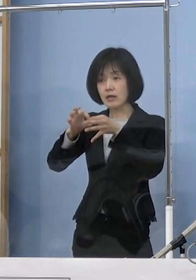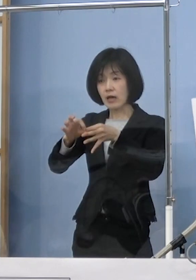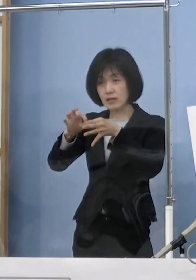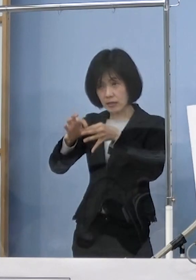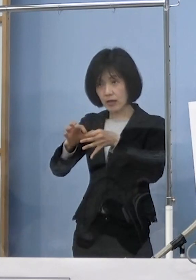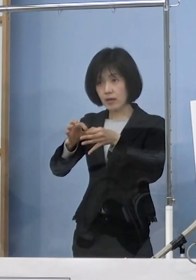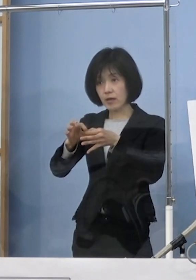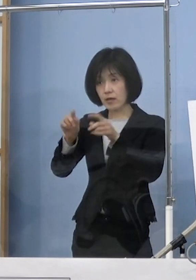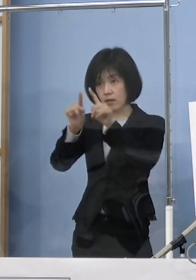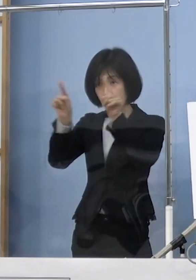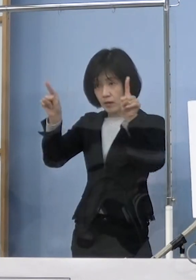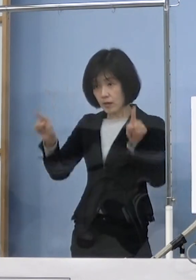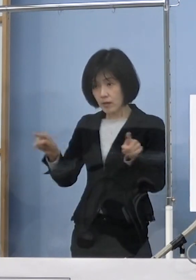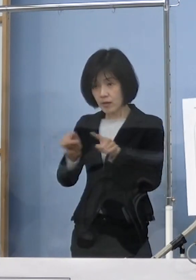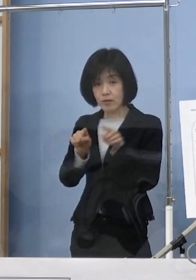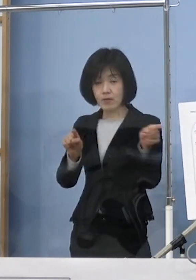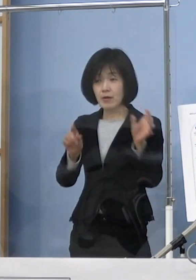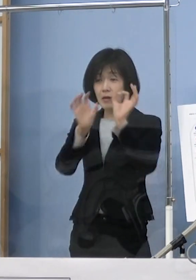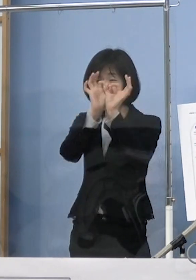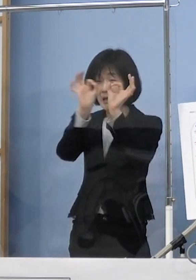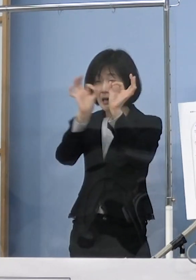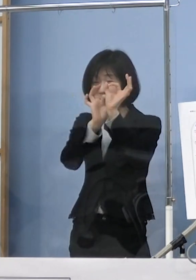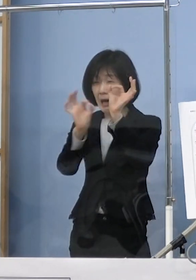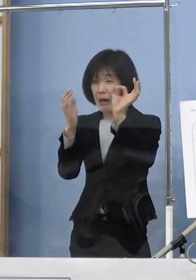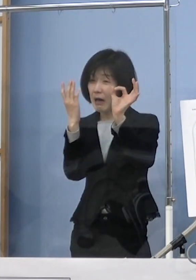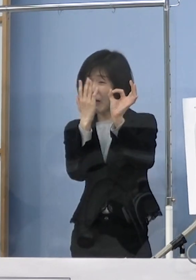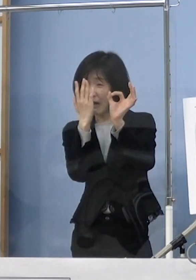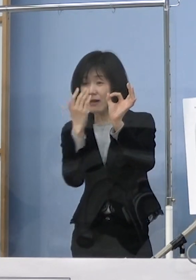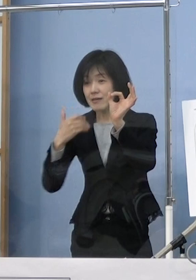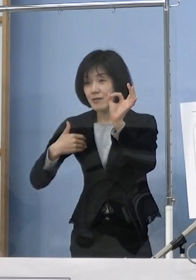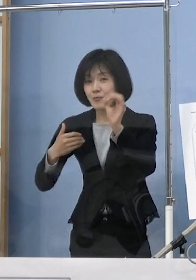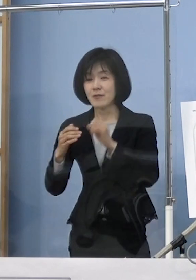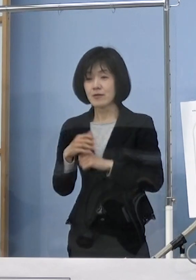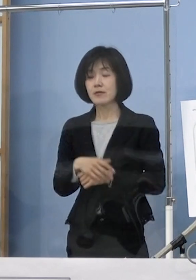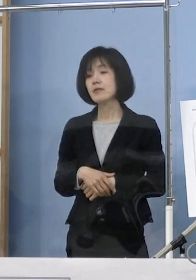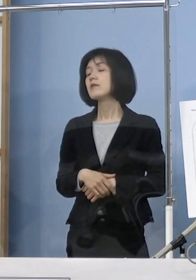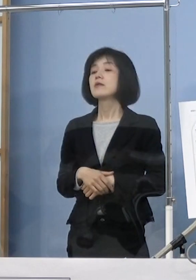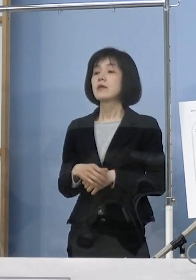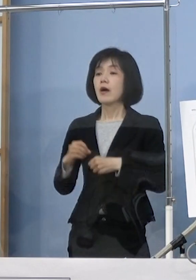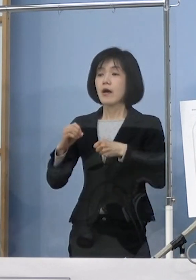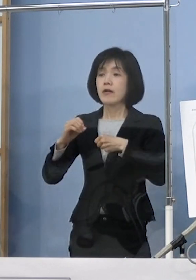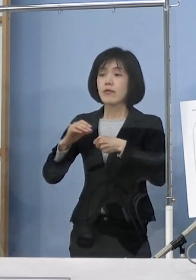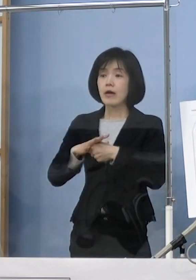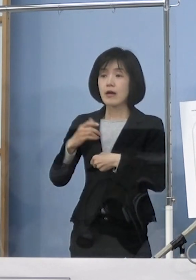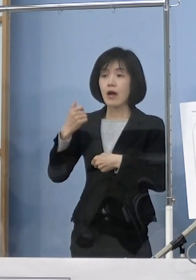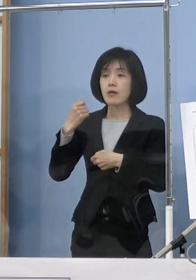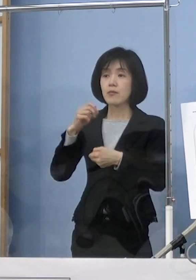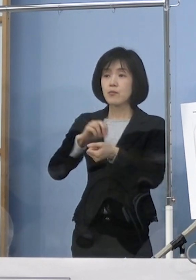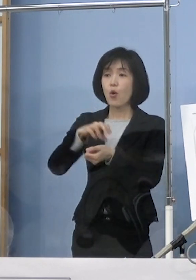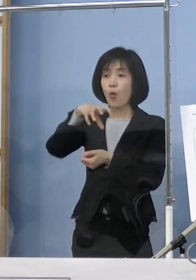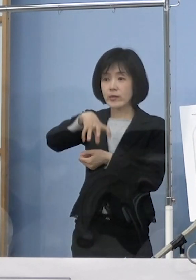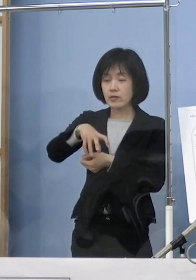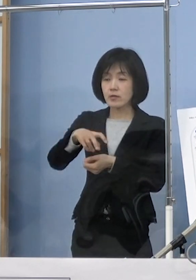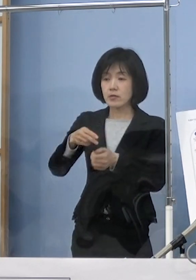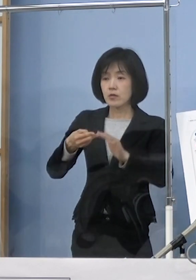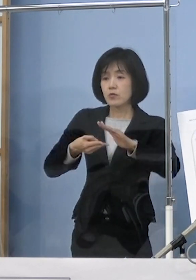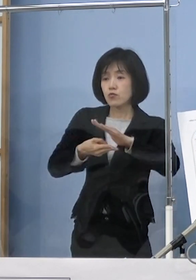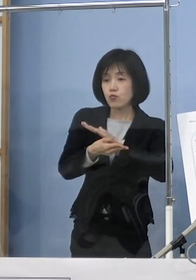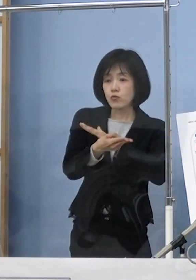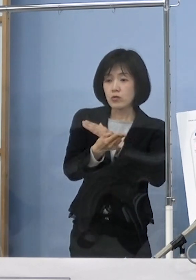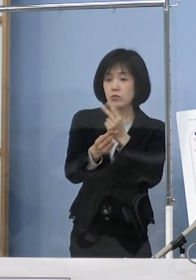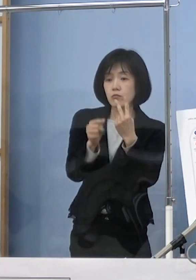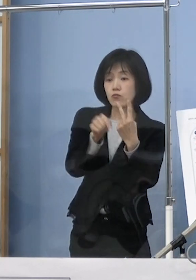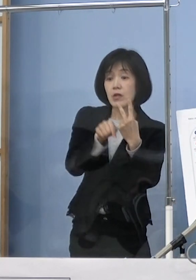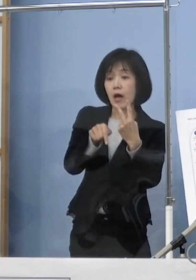がね、なんとなく目の検査のようになってまいりましたが、南海病院の入院患者さん2名が新た